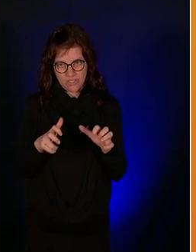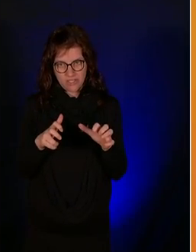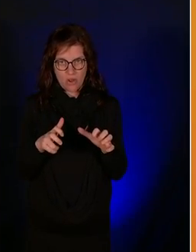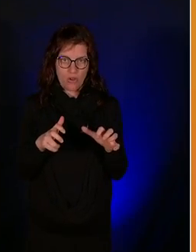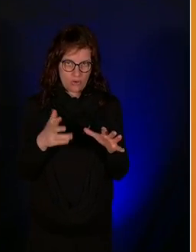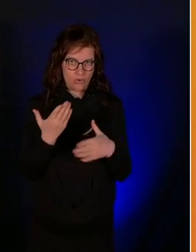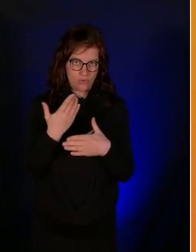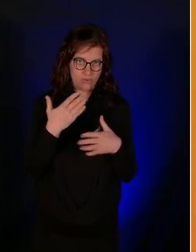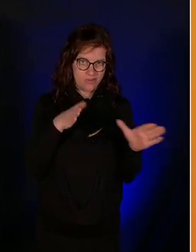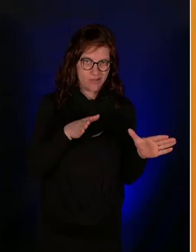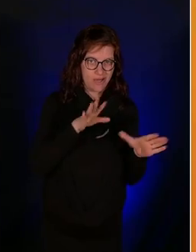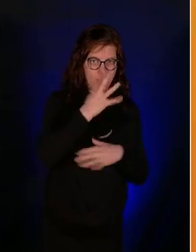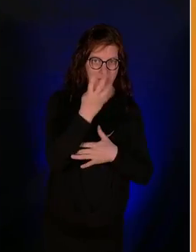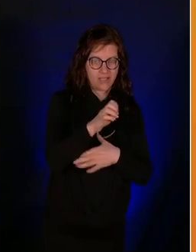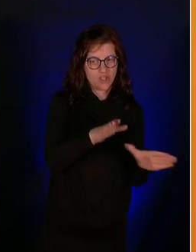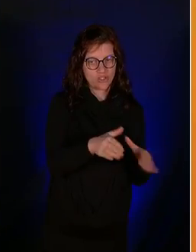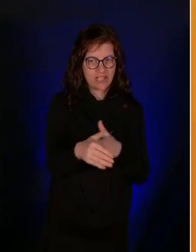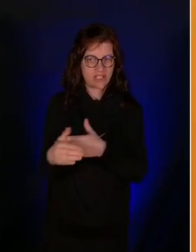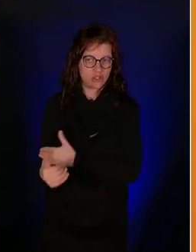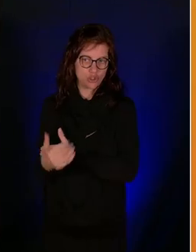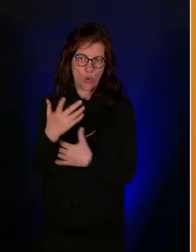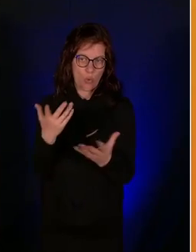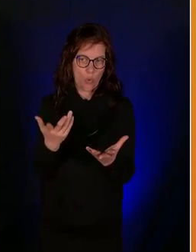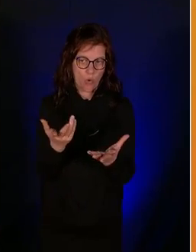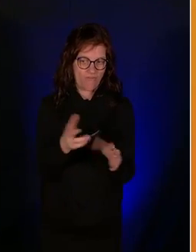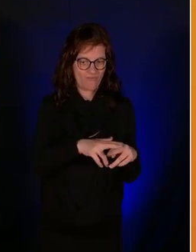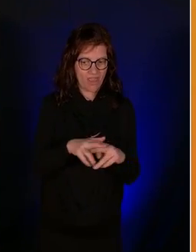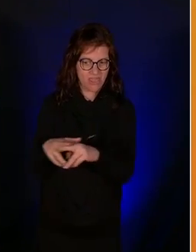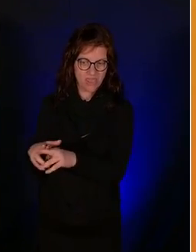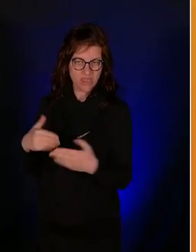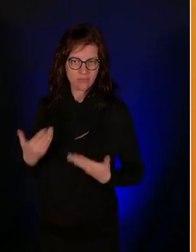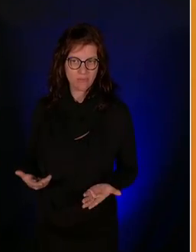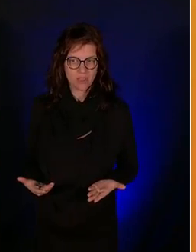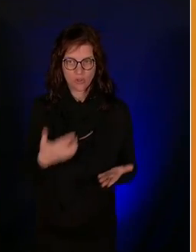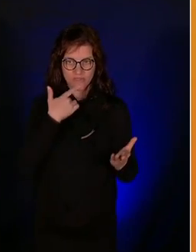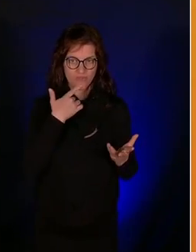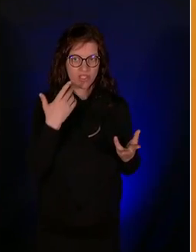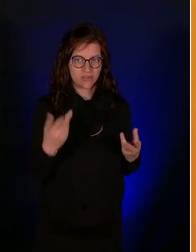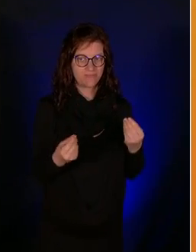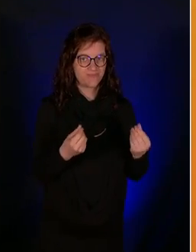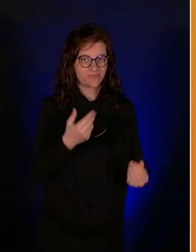400 sections vacantes à l'heure actuelle. Hein, donc vous voyez à quel point